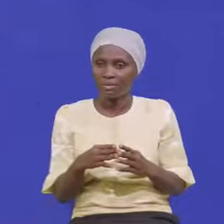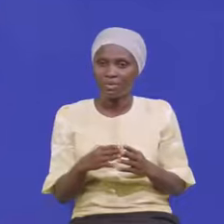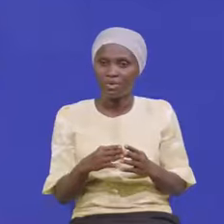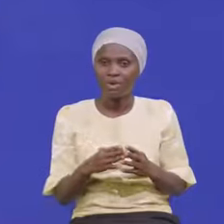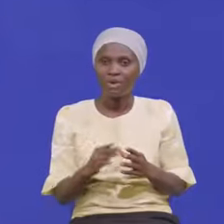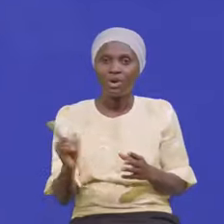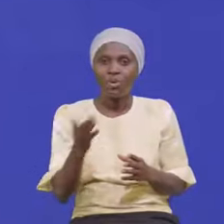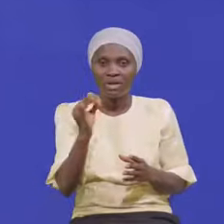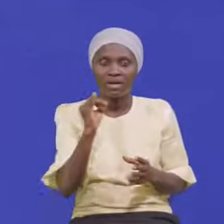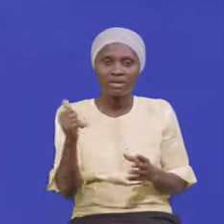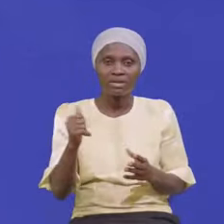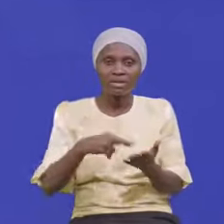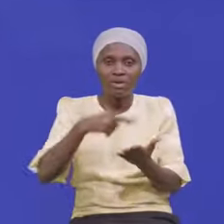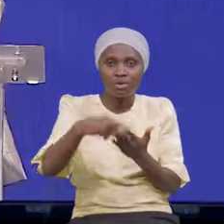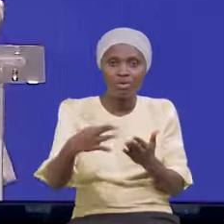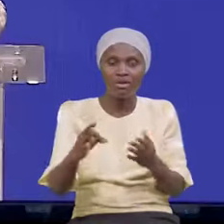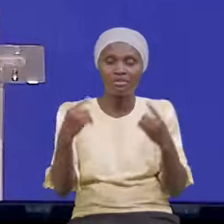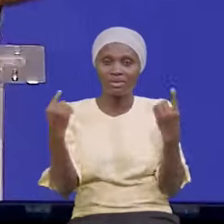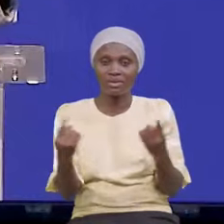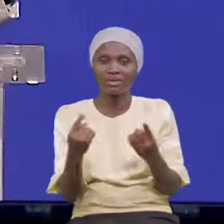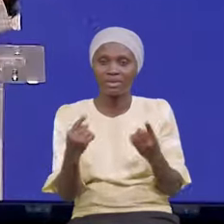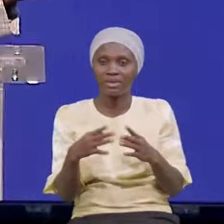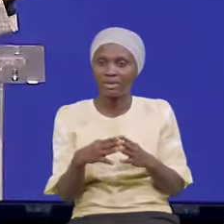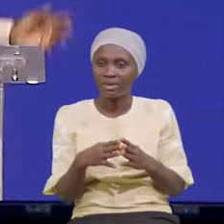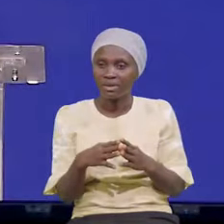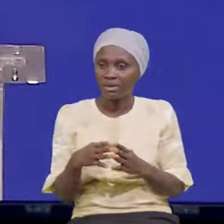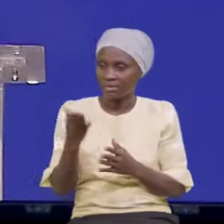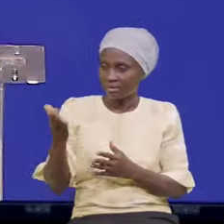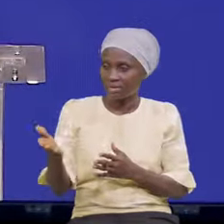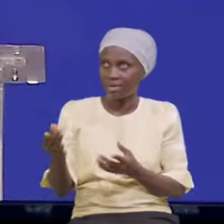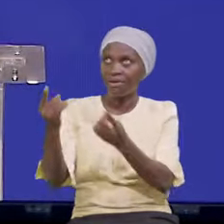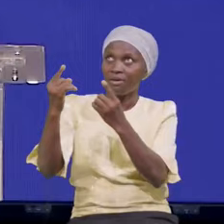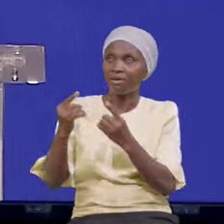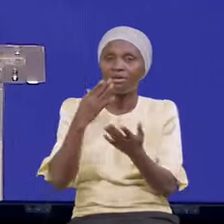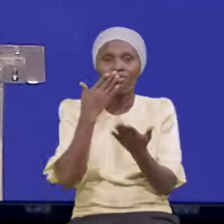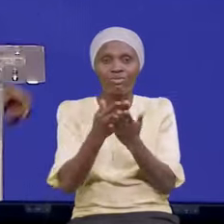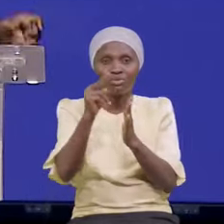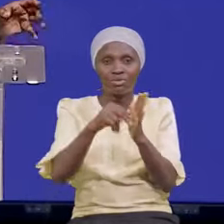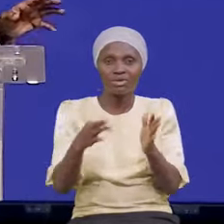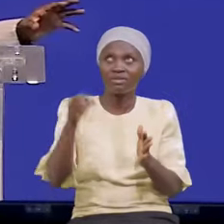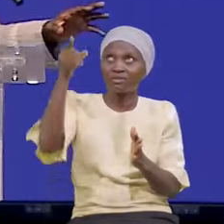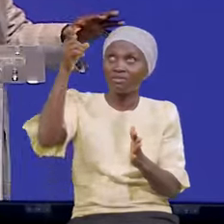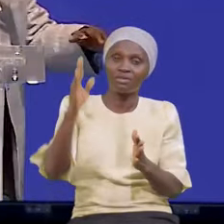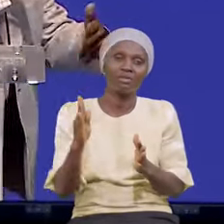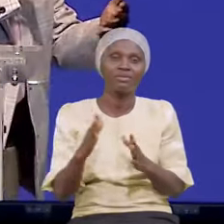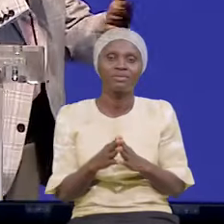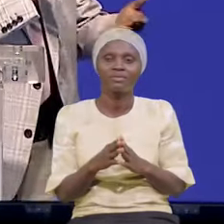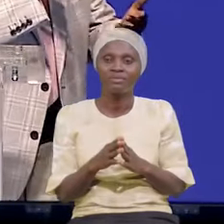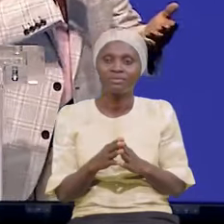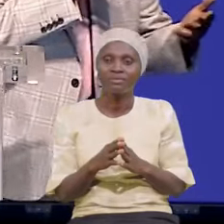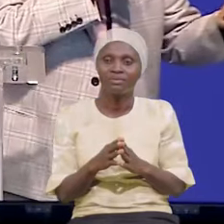the consequence of sin, ekkada paapamu pariyavasanam undo, comes the goodness of God, akkadaku devuni manchitanam